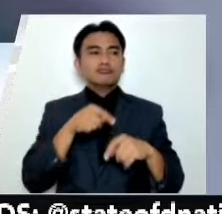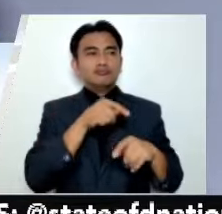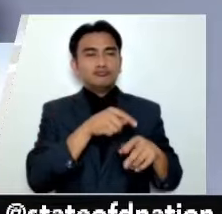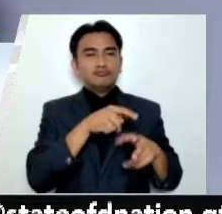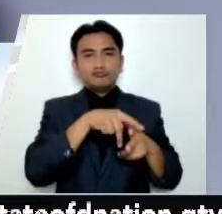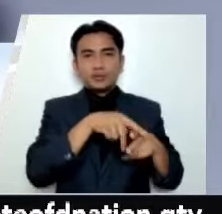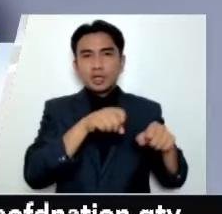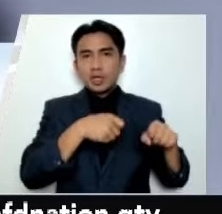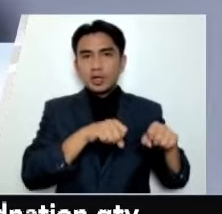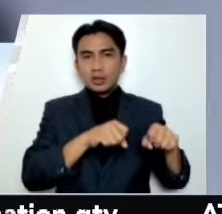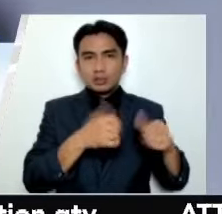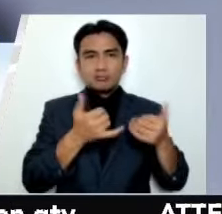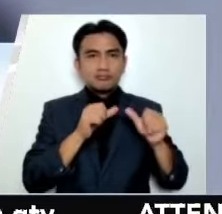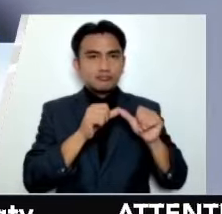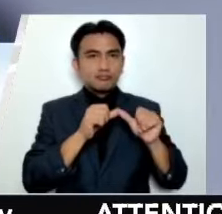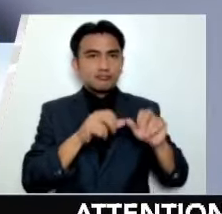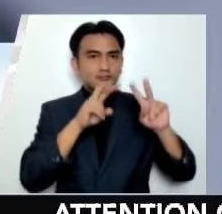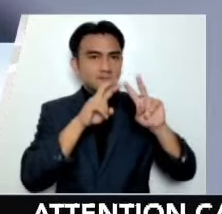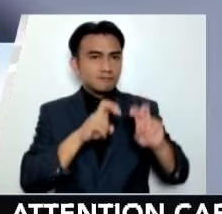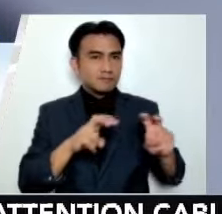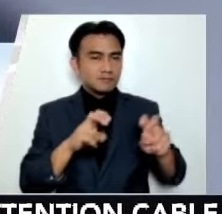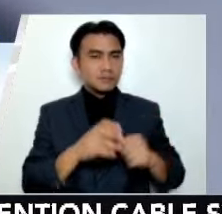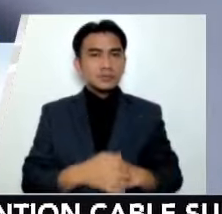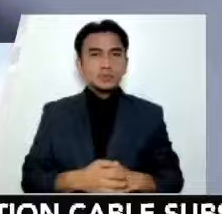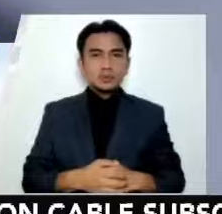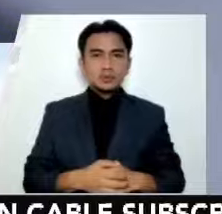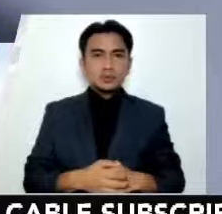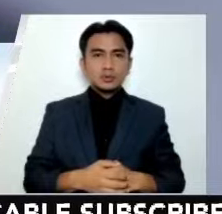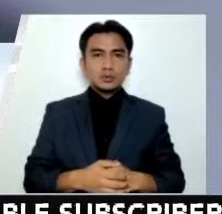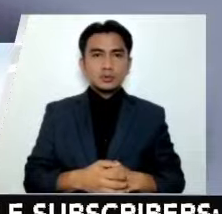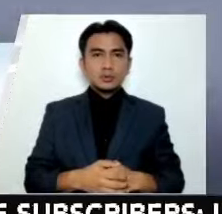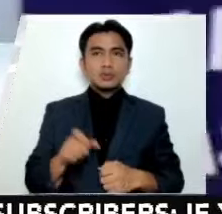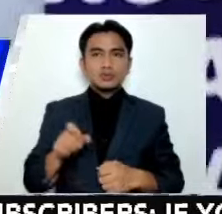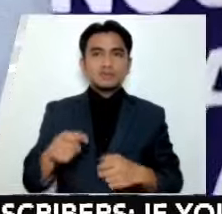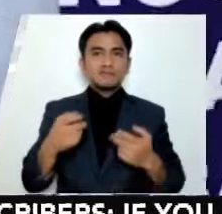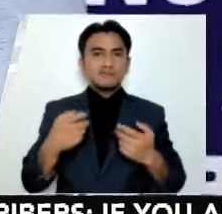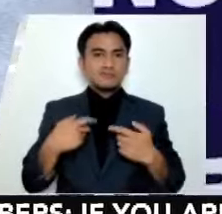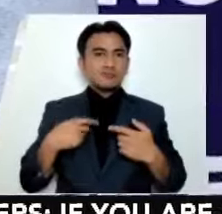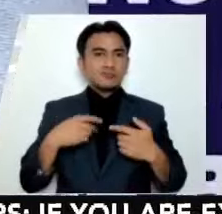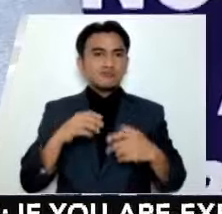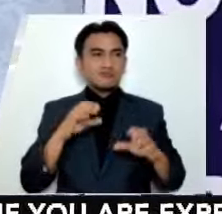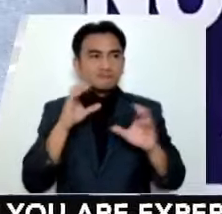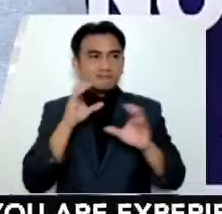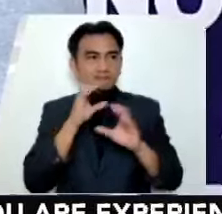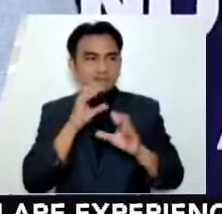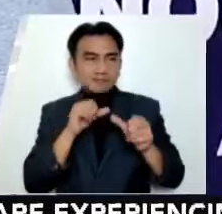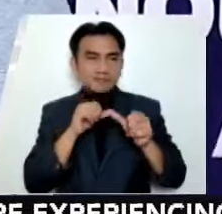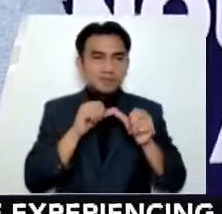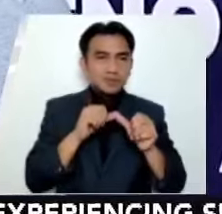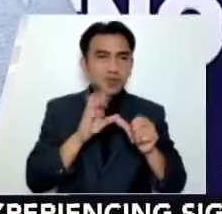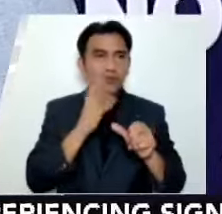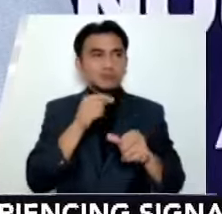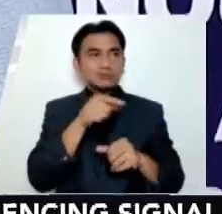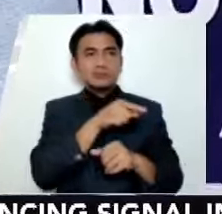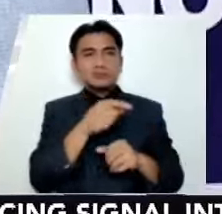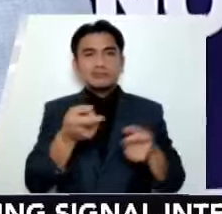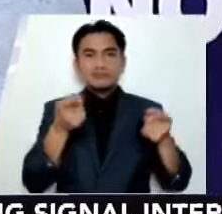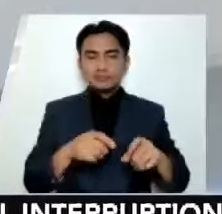investigasyon. Tiniyak din nilang may zero tolerance policy sila sa mga ganitong insidente. Bam Alegre, nagbabalita para sa GMA Integrated